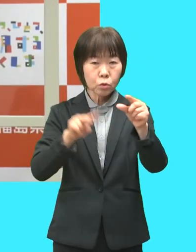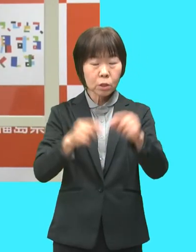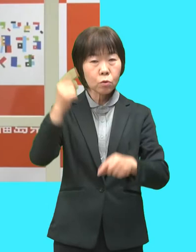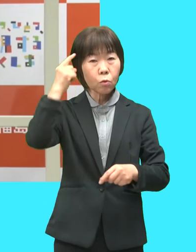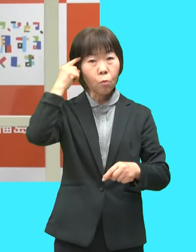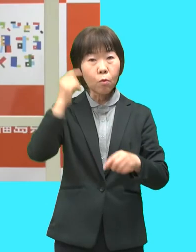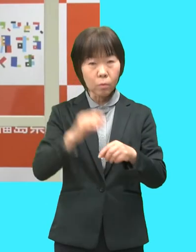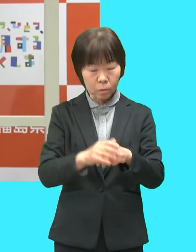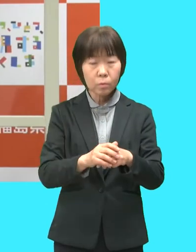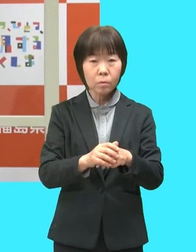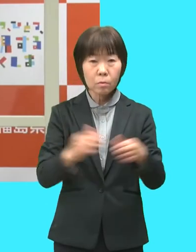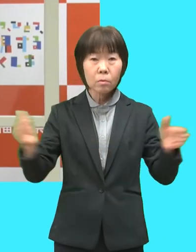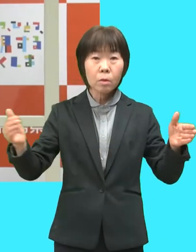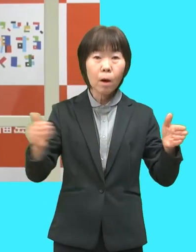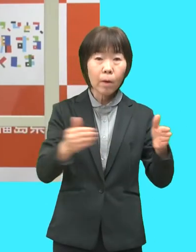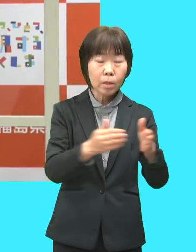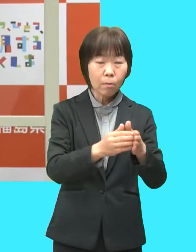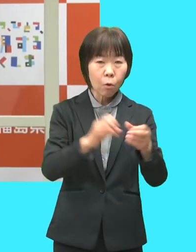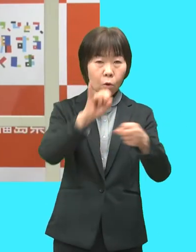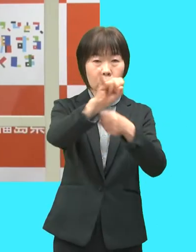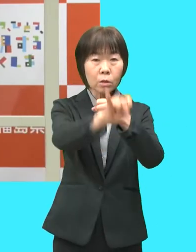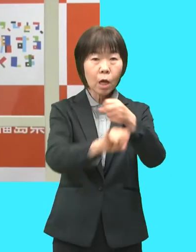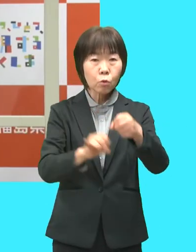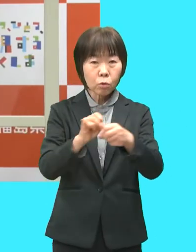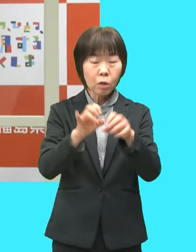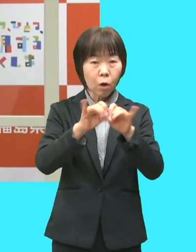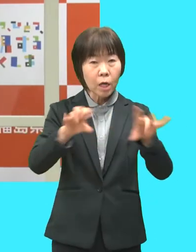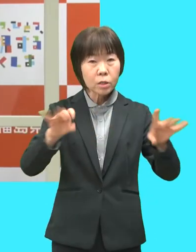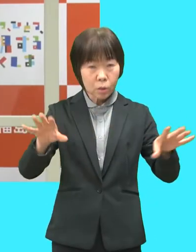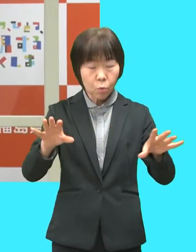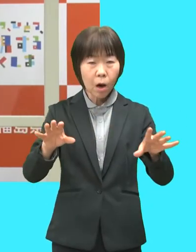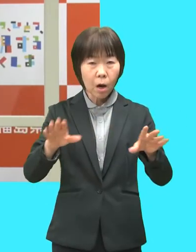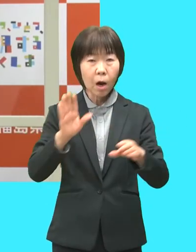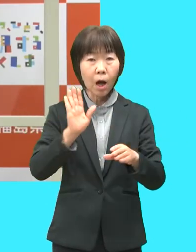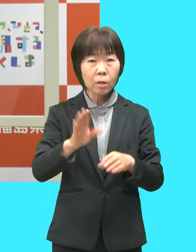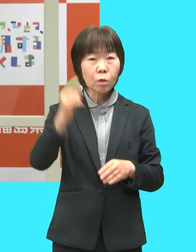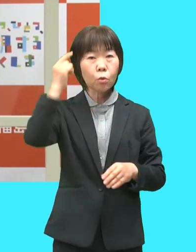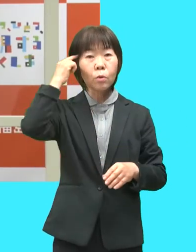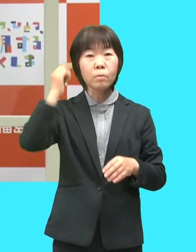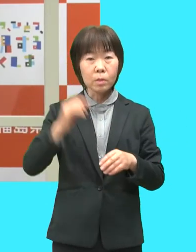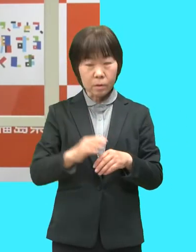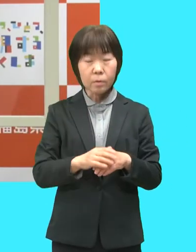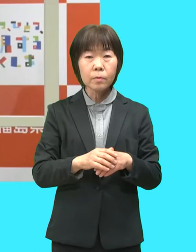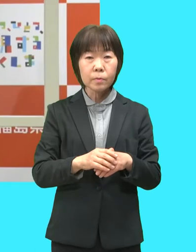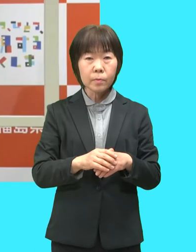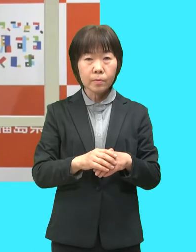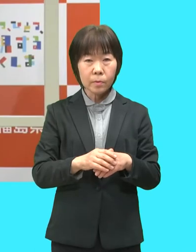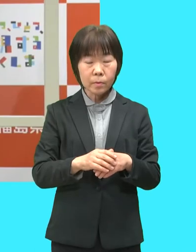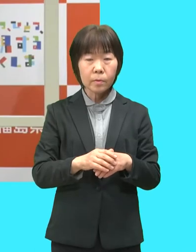ますけれども、これまでもネットでの発信というのはこれ十分やってきたと思いますけれども、